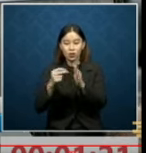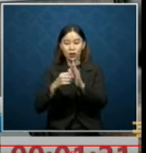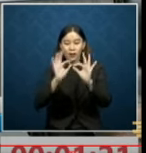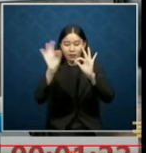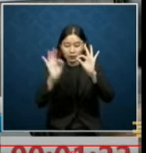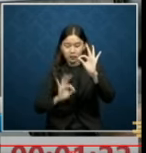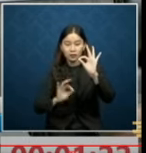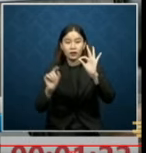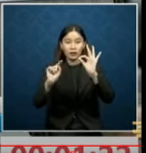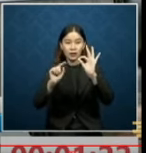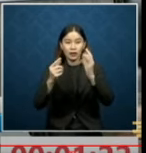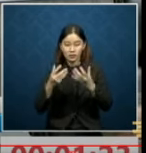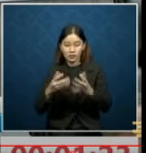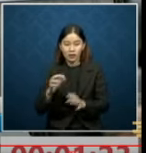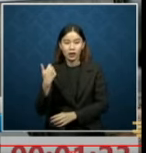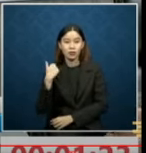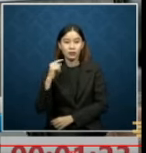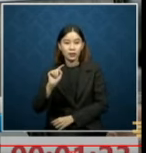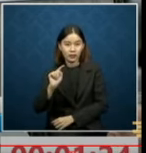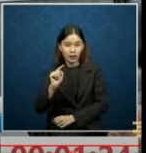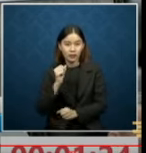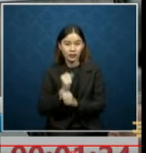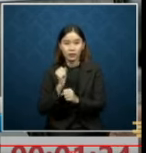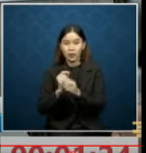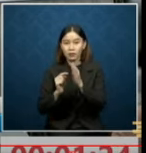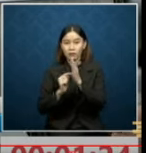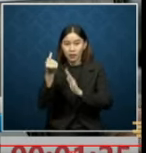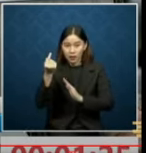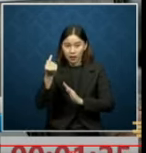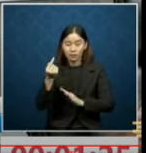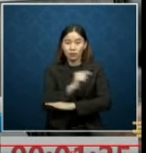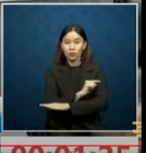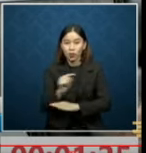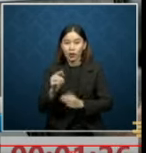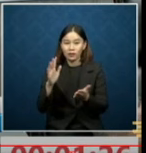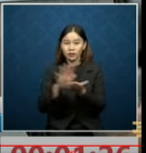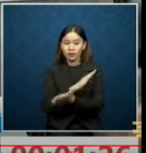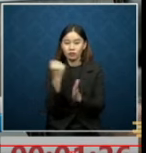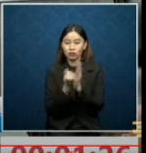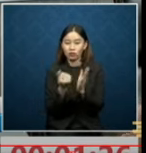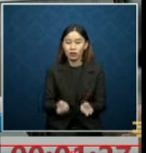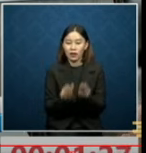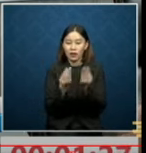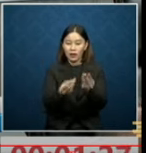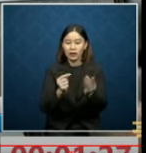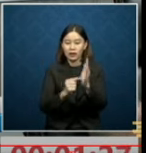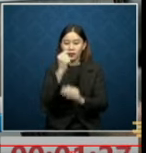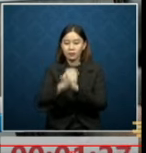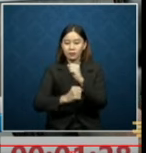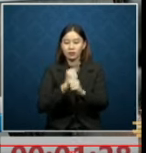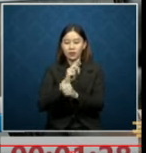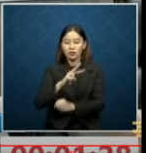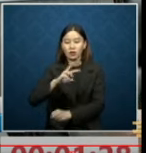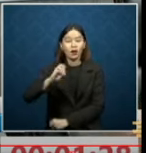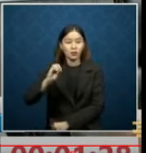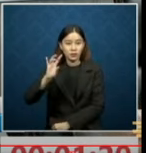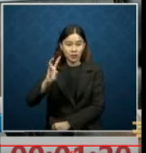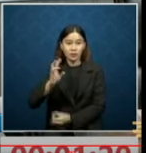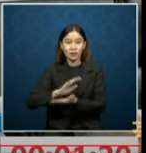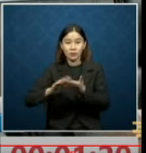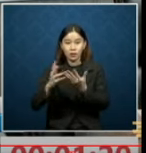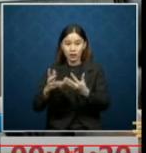ไรแล้วท่านก็ดีเดย์คิกออฟแจกโฉนดไปเมื่อต้นปี2567นะครับ